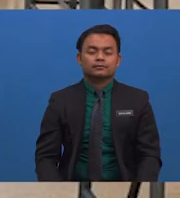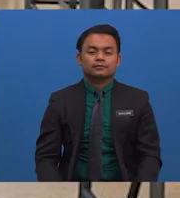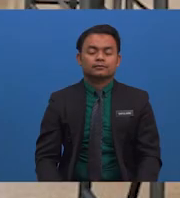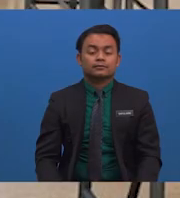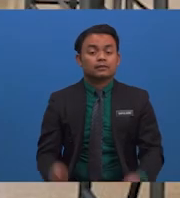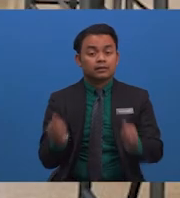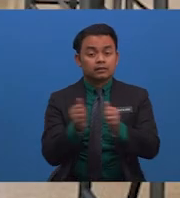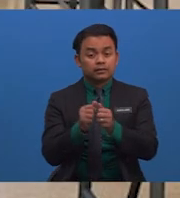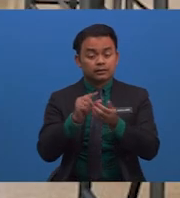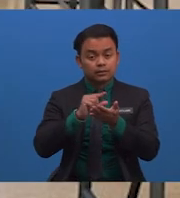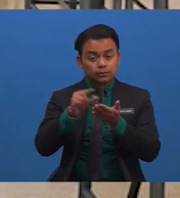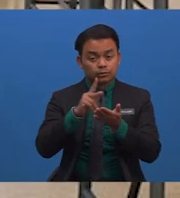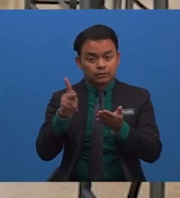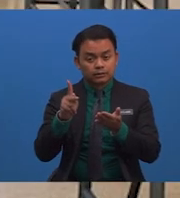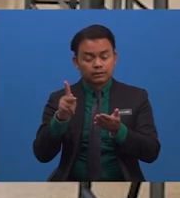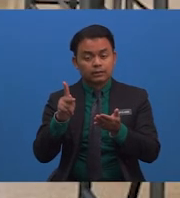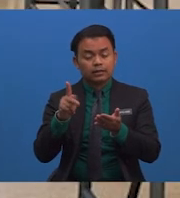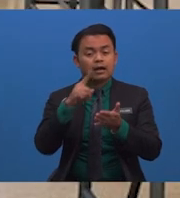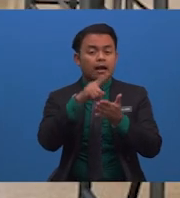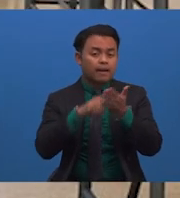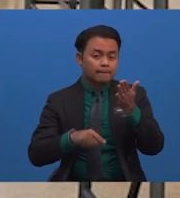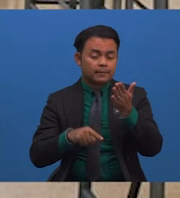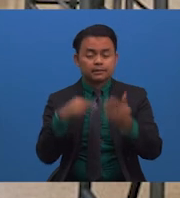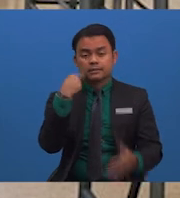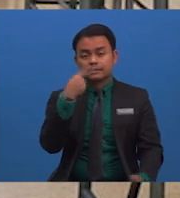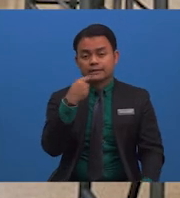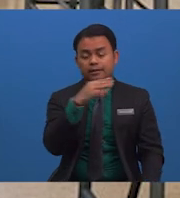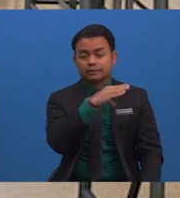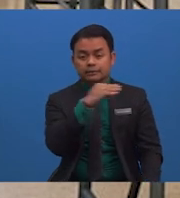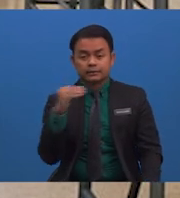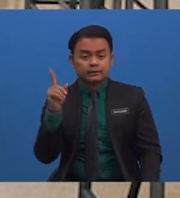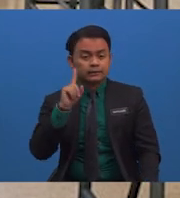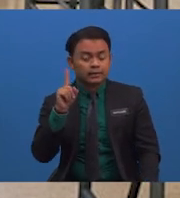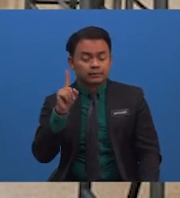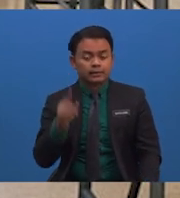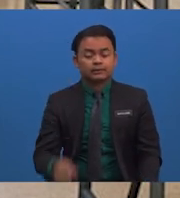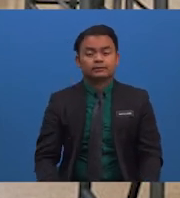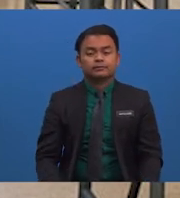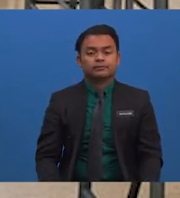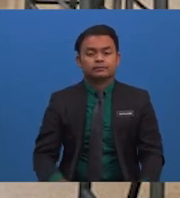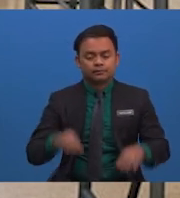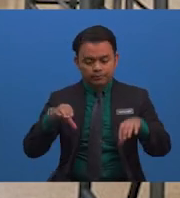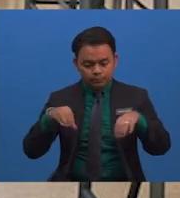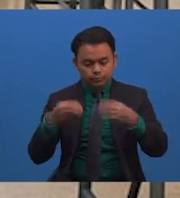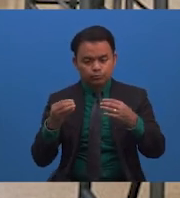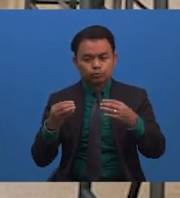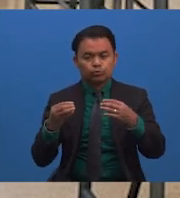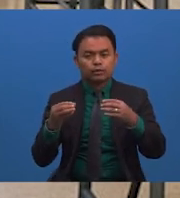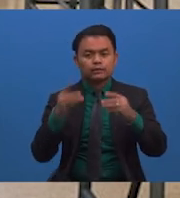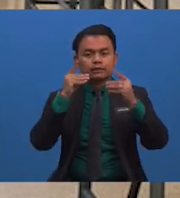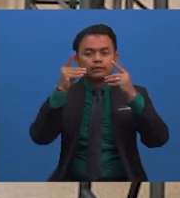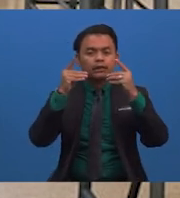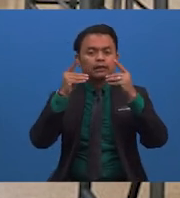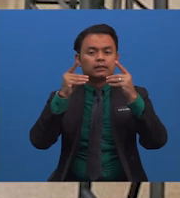Dengan menggunakan apa, siapa dan mana, bina dialog Kiong dengan berbantukan